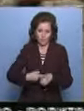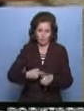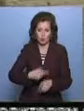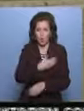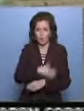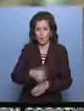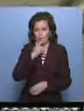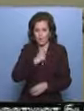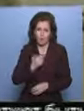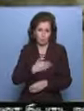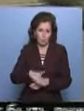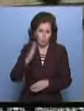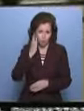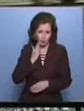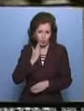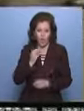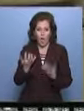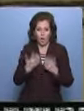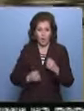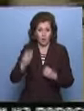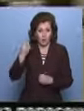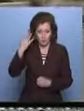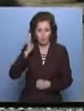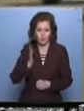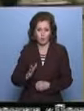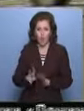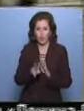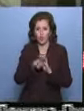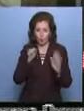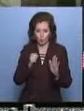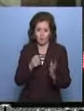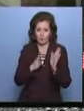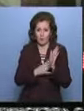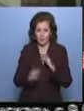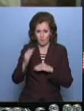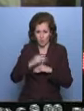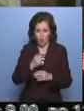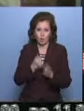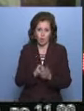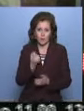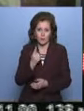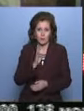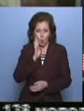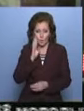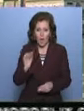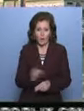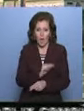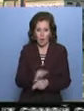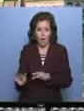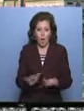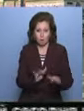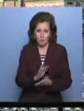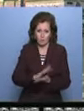улиц Ленина и Пушкинской. Автоматические регулировщики здесь будут отключены с 9 вечера до 11 утра. Ремонтная кампания продлится